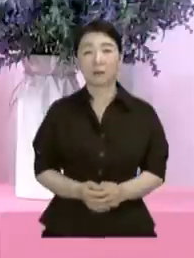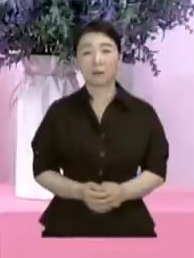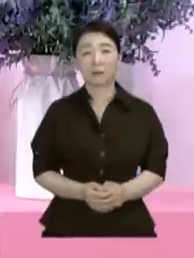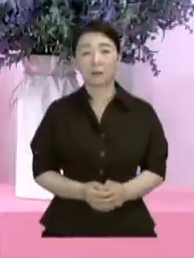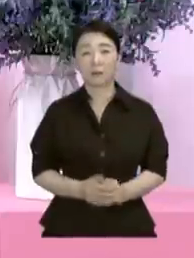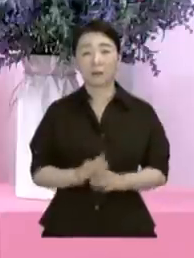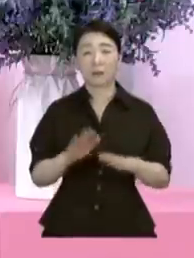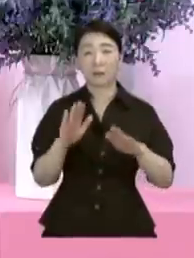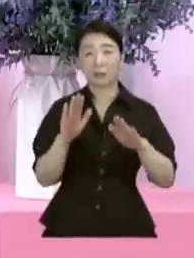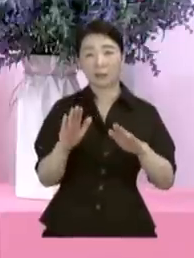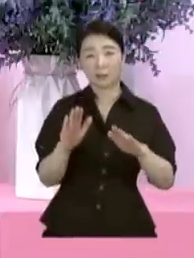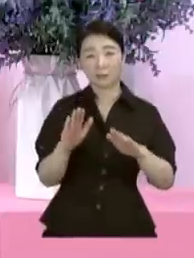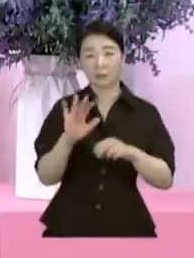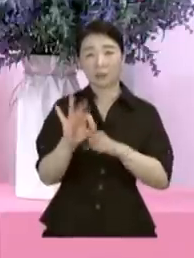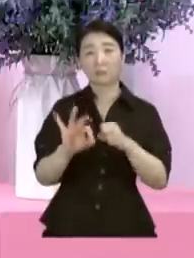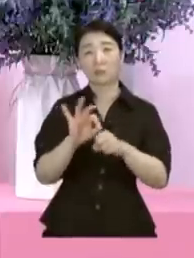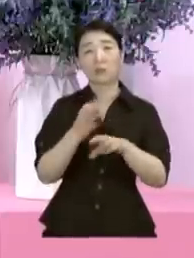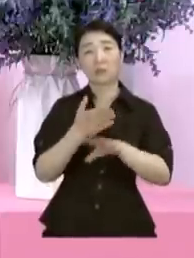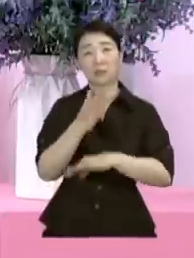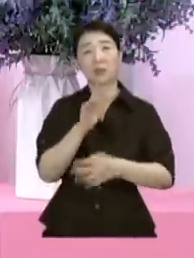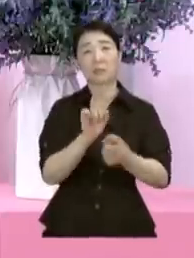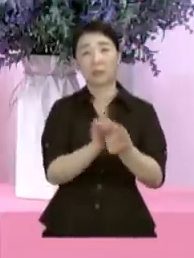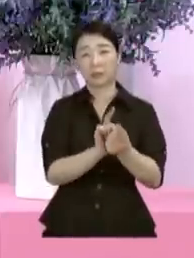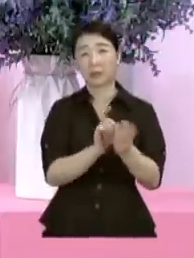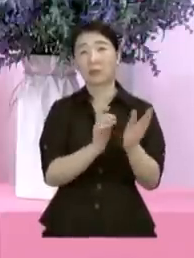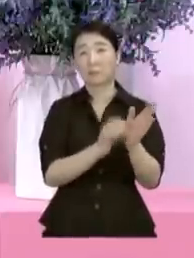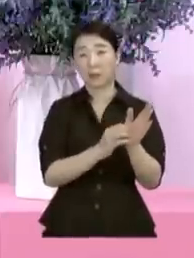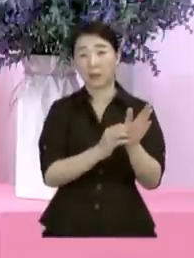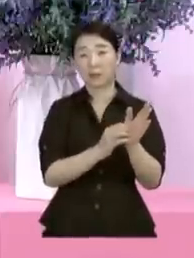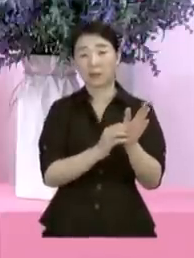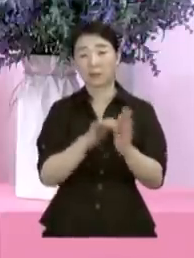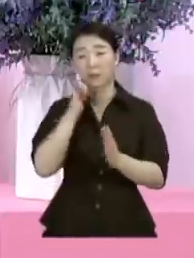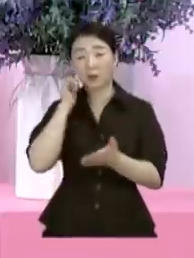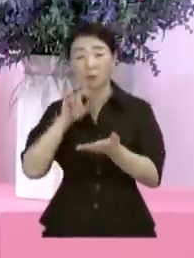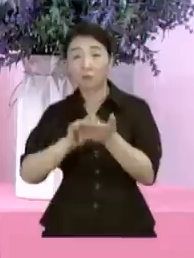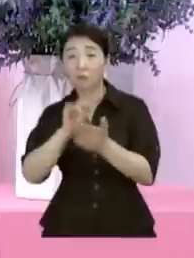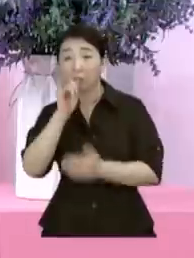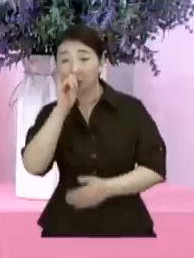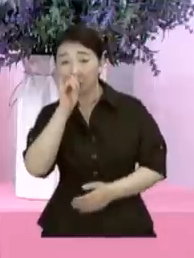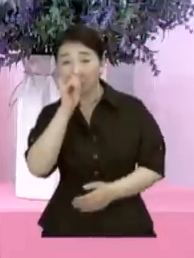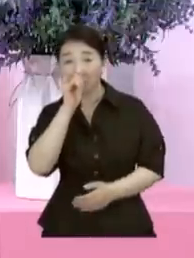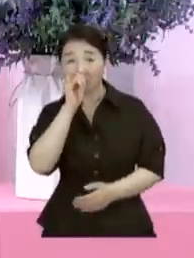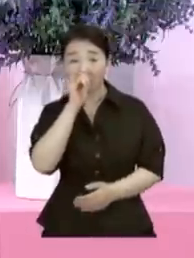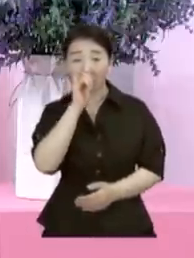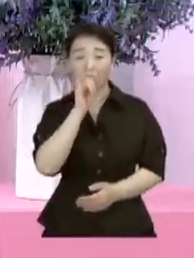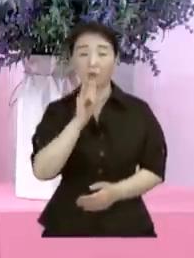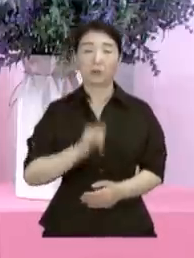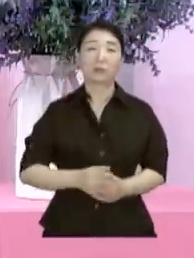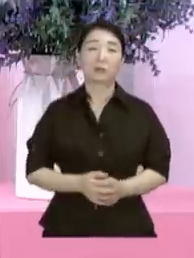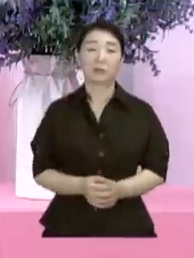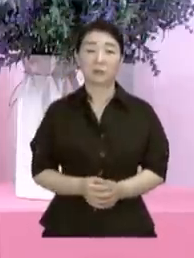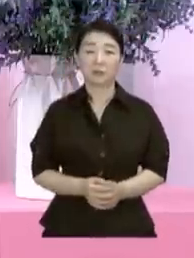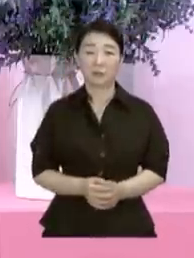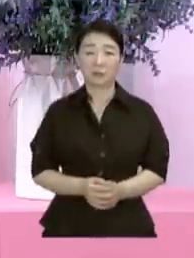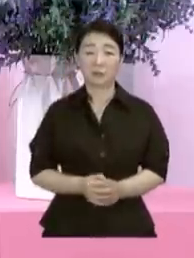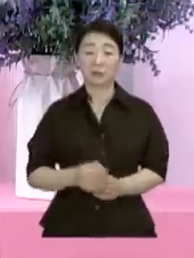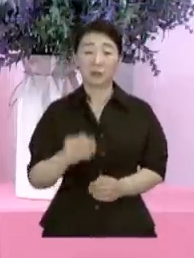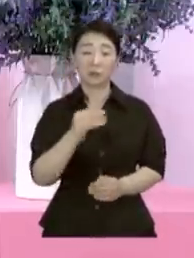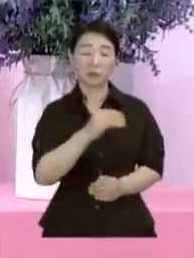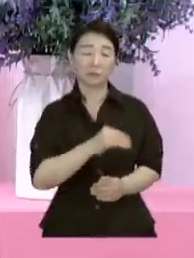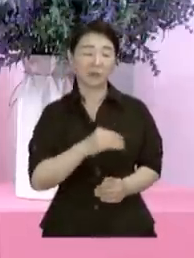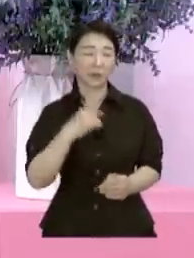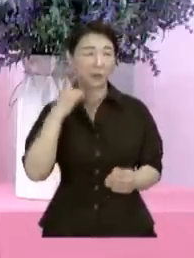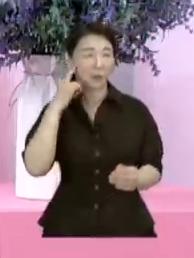있는 중에 10년 이상 만나고 있는 예, 뭐 이제 어려운 문제 때문이기도 네. 하고 또 그분들하고 이제